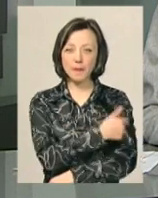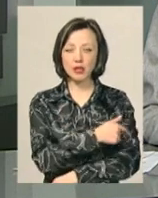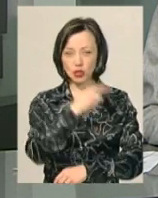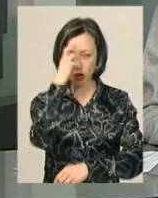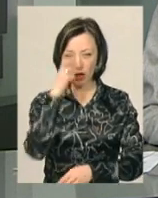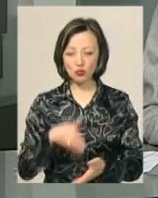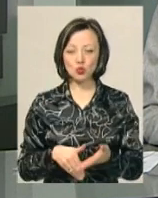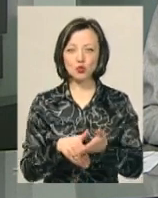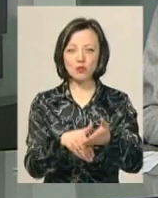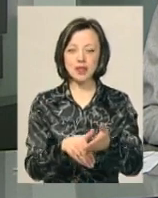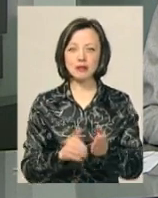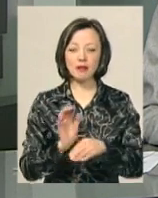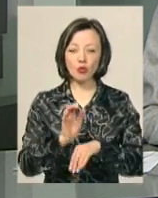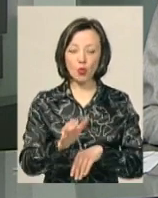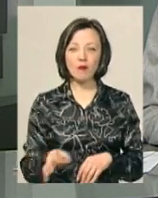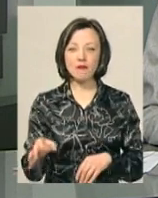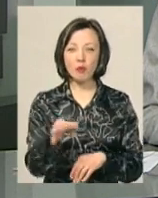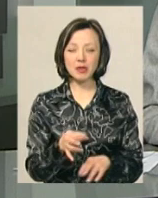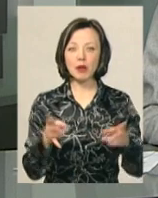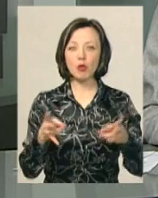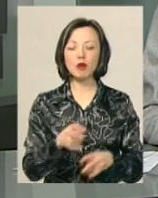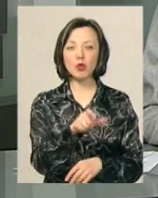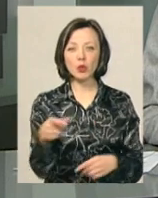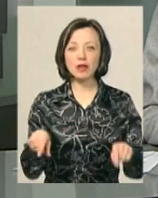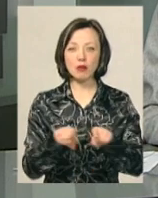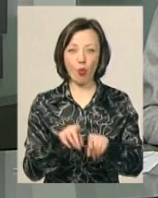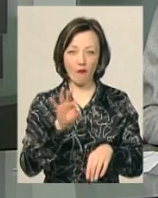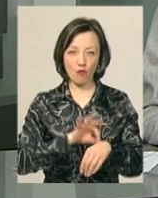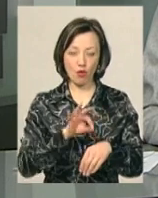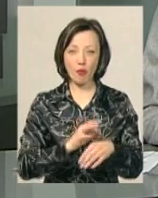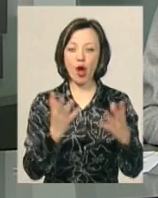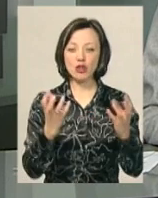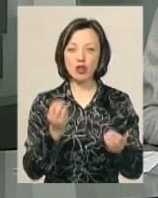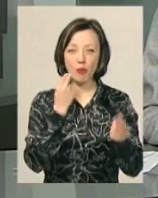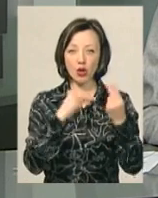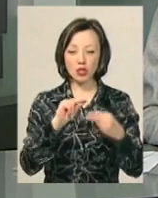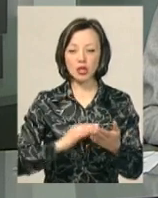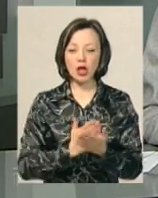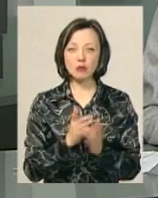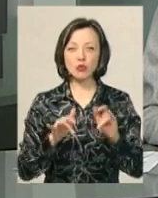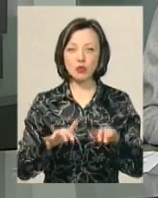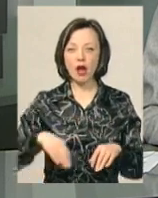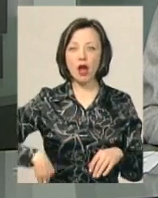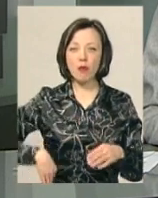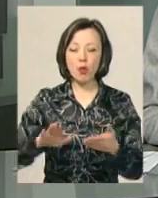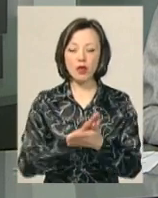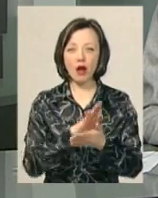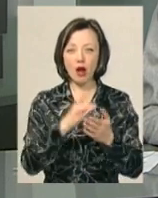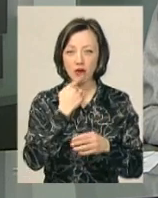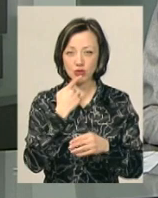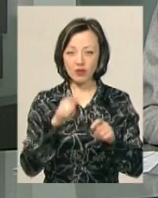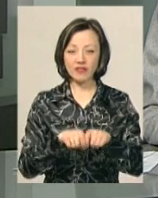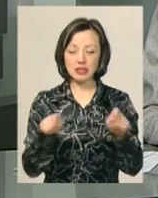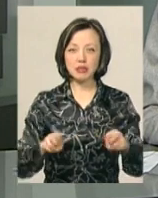державної субвенції, що надходить в область на потреби людей з такою хворобою. А ще покращити якість процедури гемодіалізу і відкрити